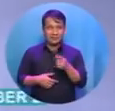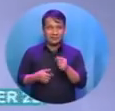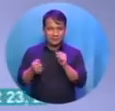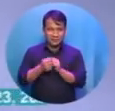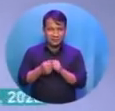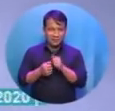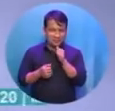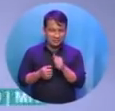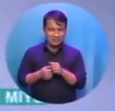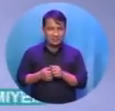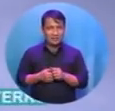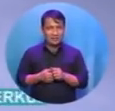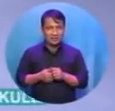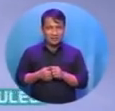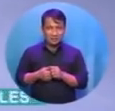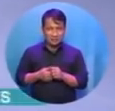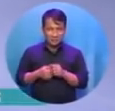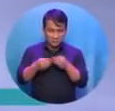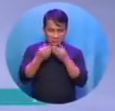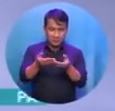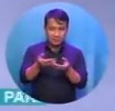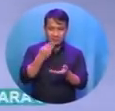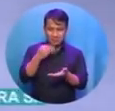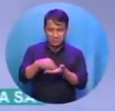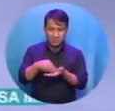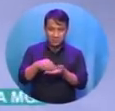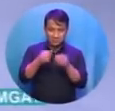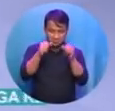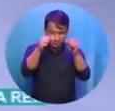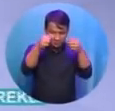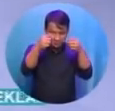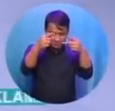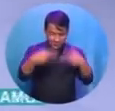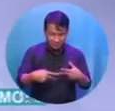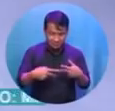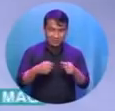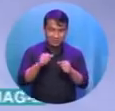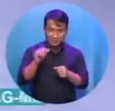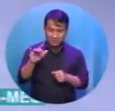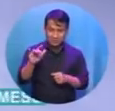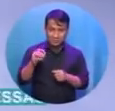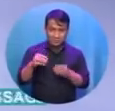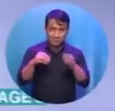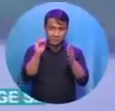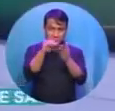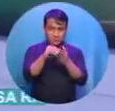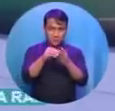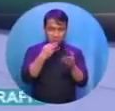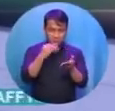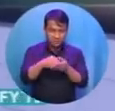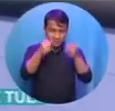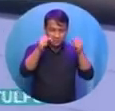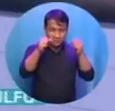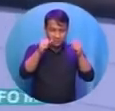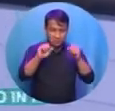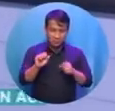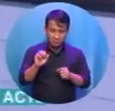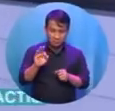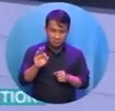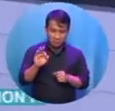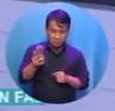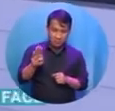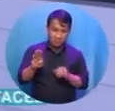Okay po. Thank you po. So, doon sa mga nag-iwan ng message, diyan sa YT at saka sa FB, kapag natawagan namin